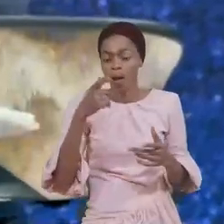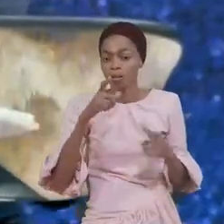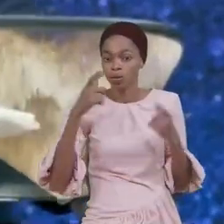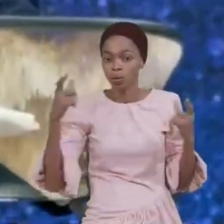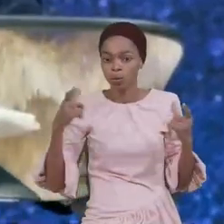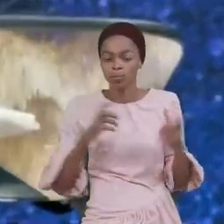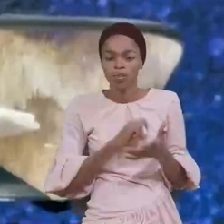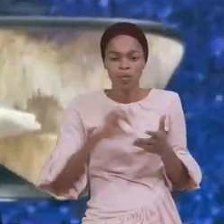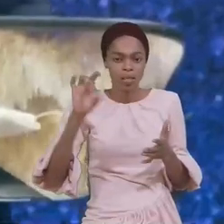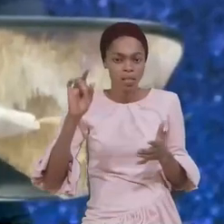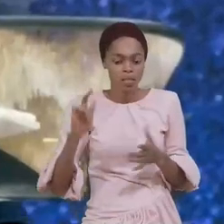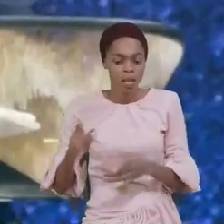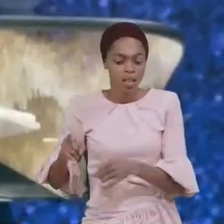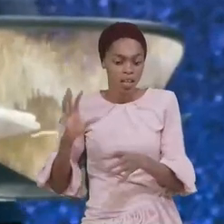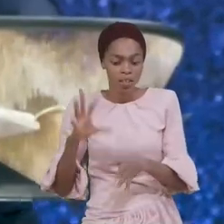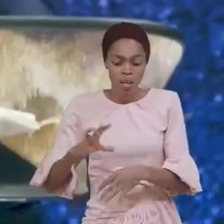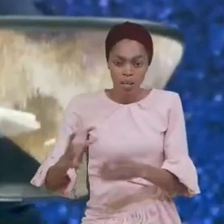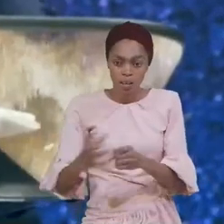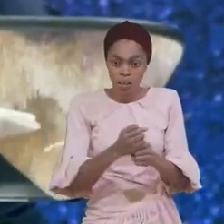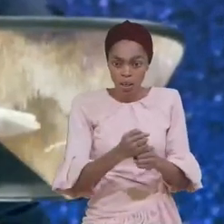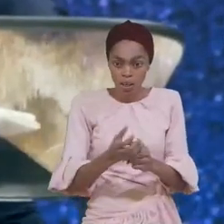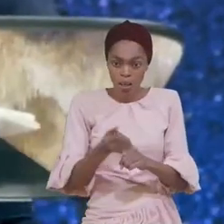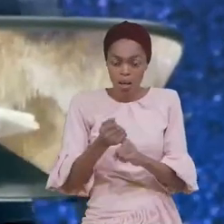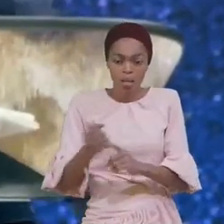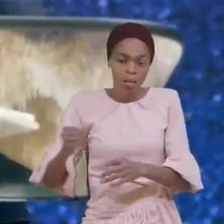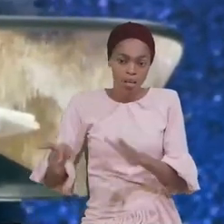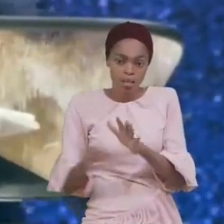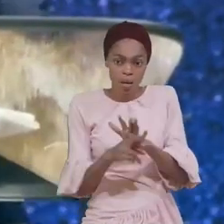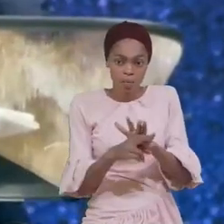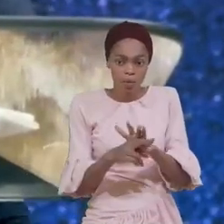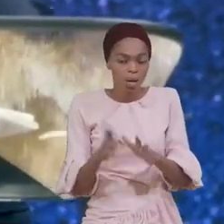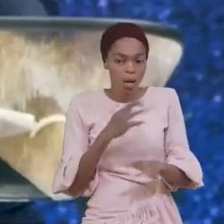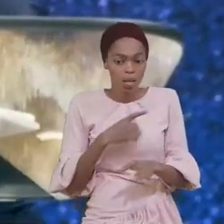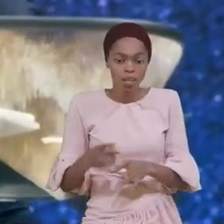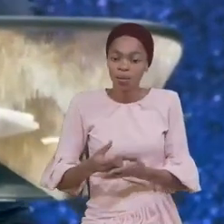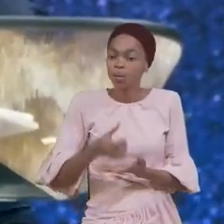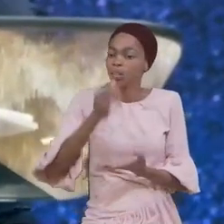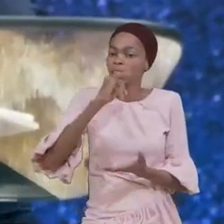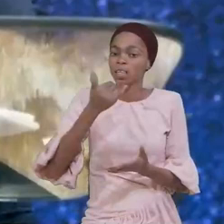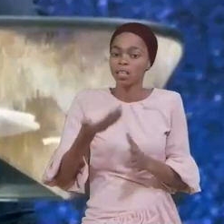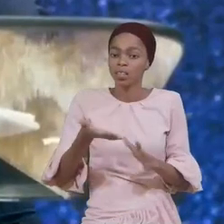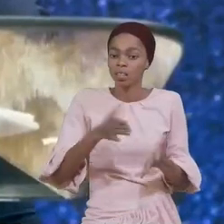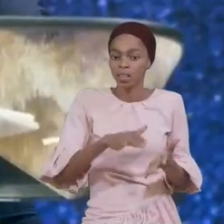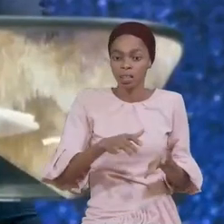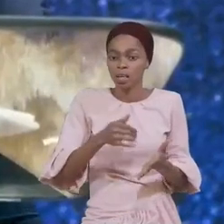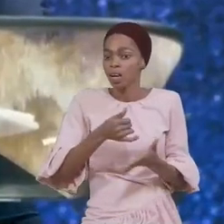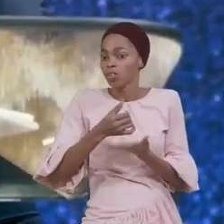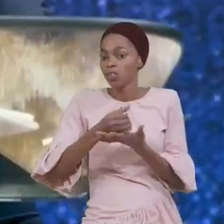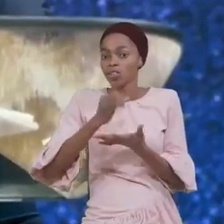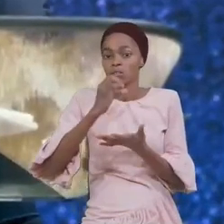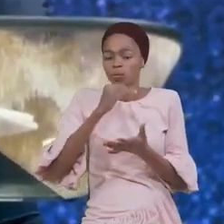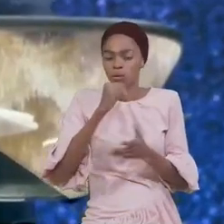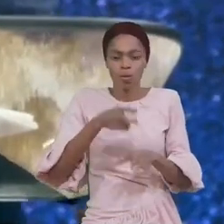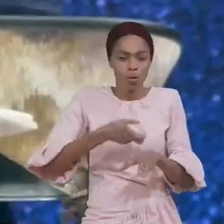saisiront des serpents. S'ils boivent quelque breuvage mortel, ils ne leur feront point de mal.